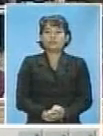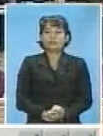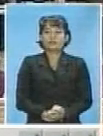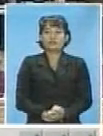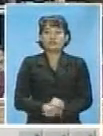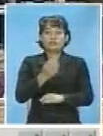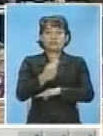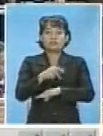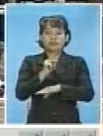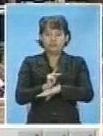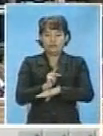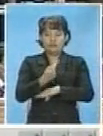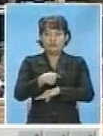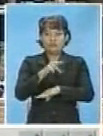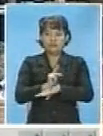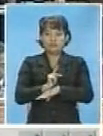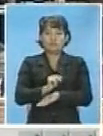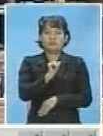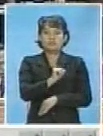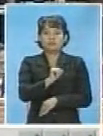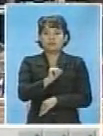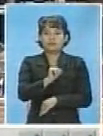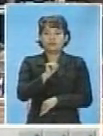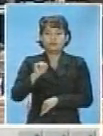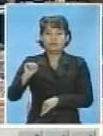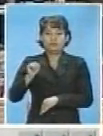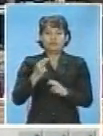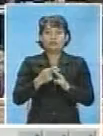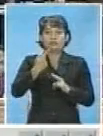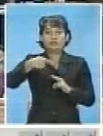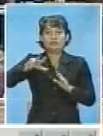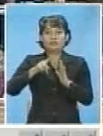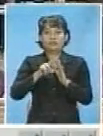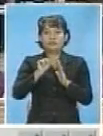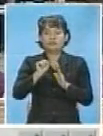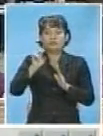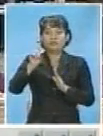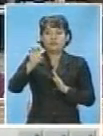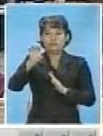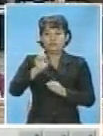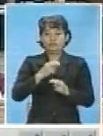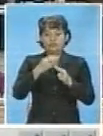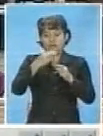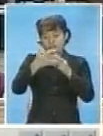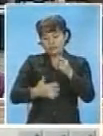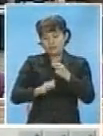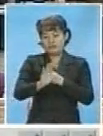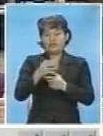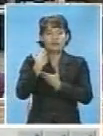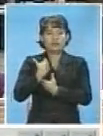กราบเรียนท่านประธานสภาที่เคารพดิฉันผุษฎีตามไทยสมาชิกสภาผู้แทนราษฎรในระบบบัญชีรายชื่อพรรคประชา